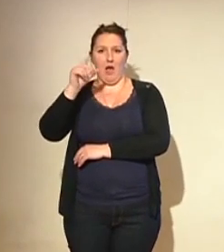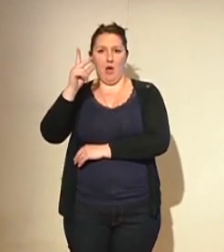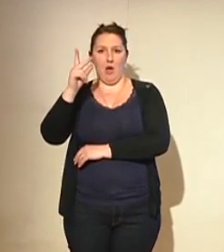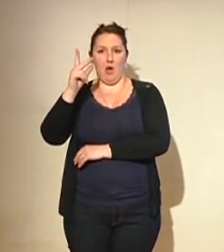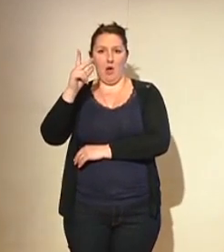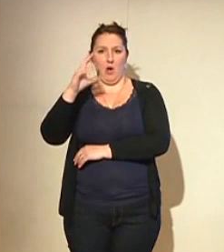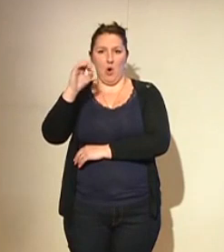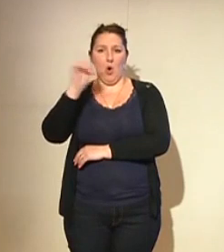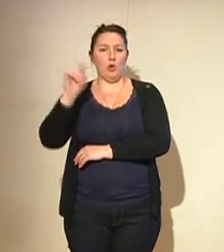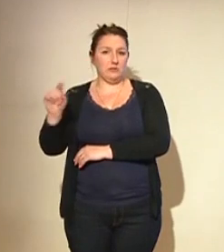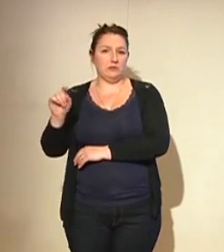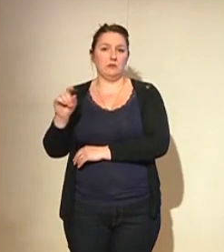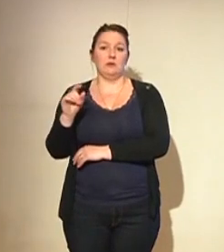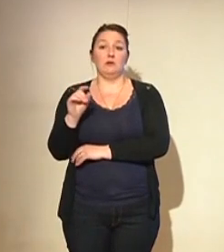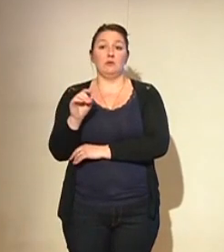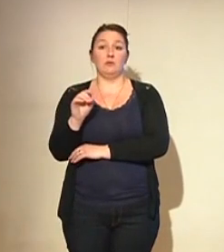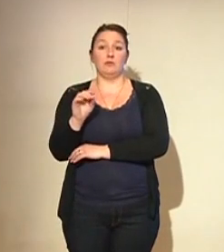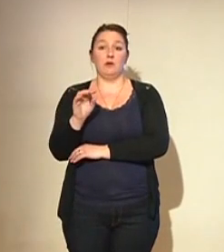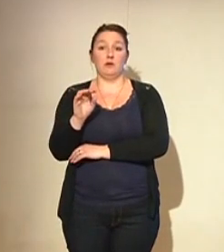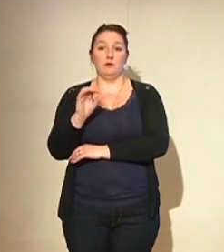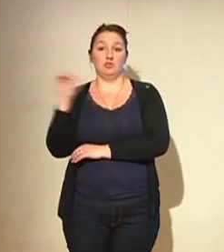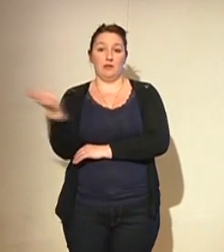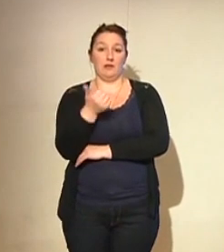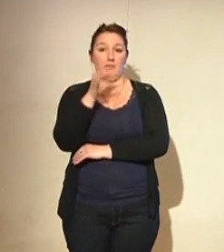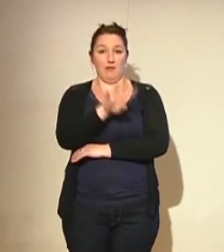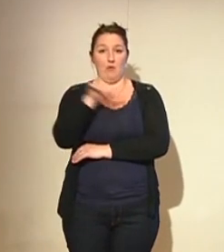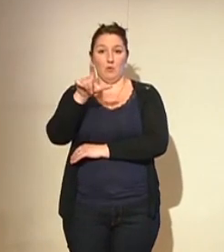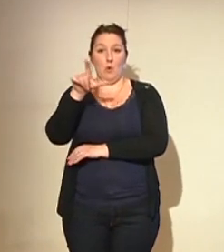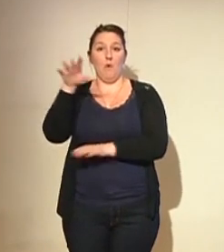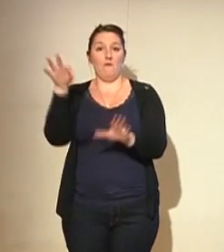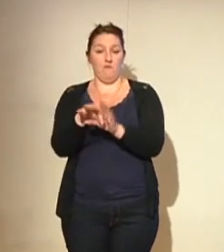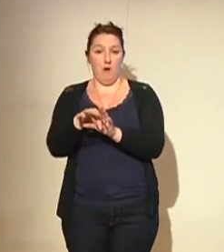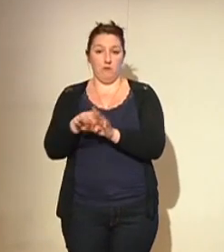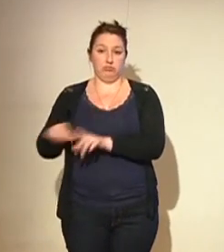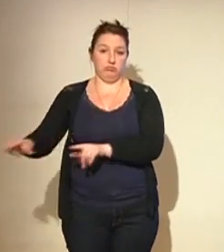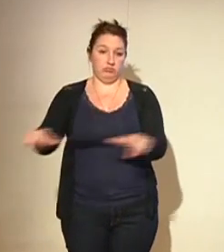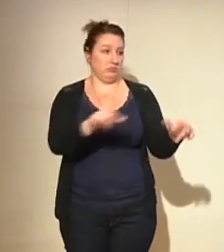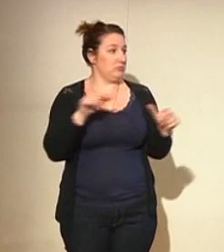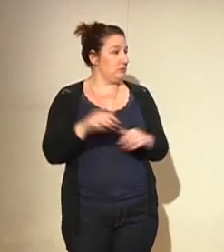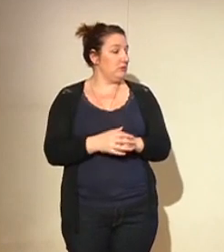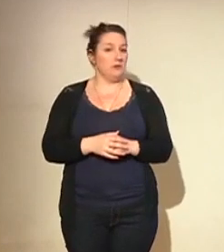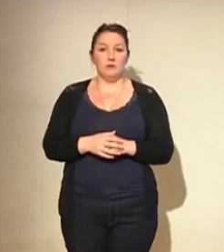voix très bien donc monsieur Barbier est le mieux élu de ce conseil d'administration